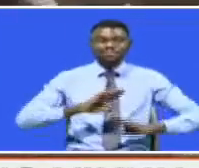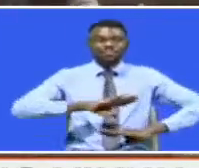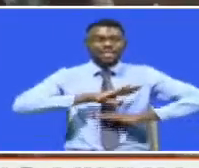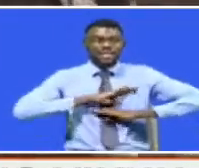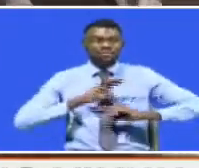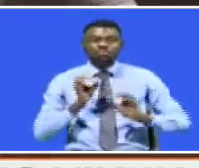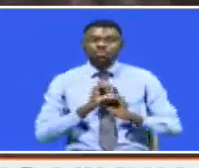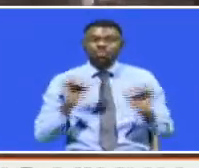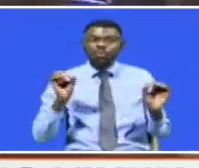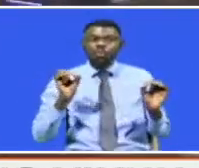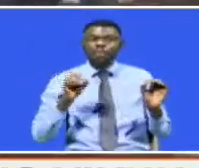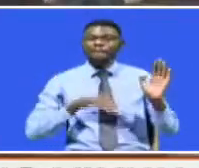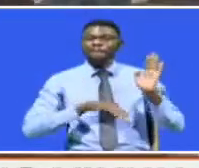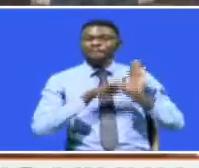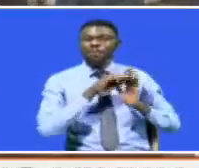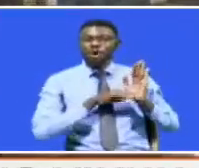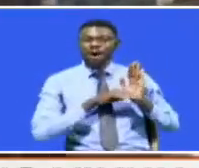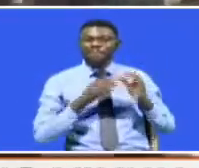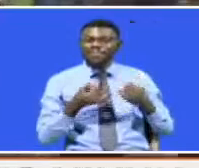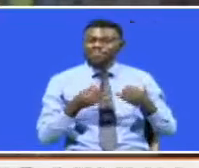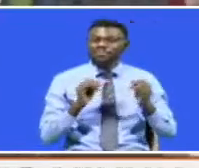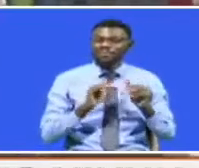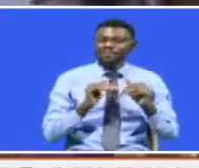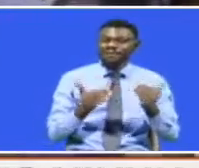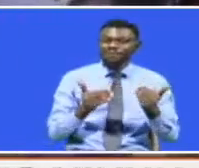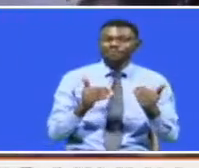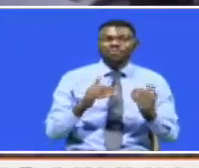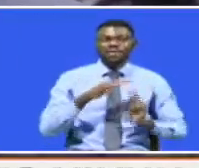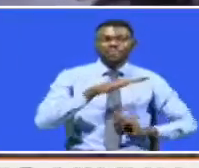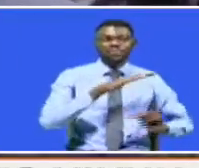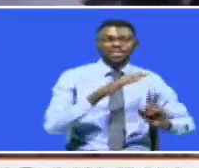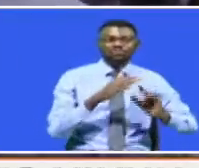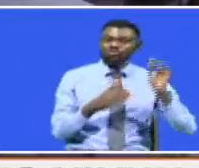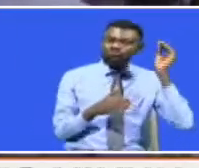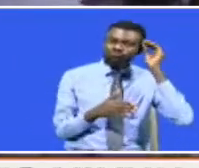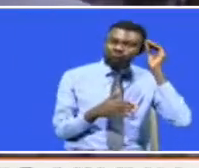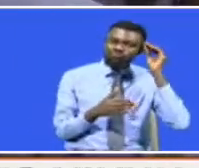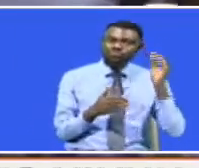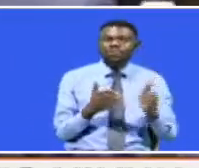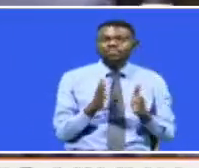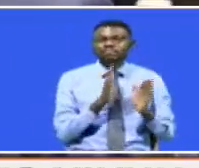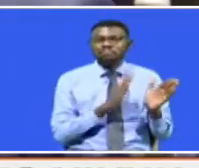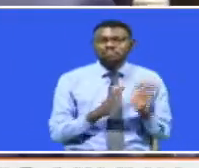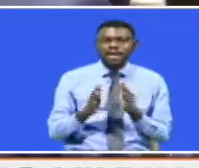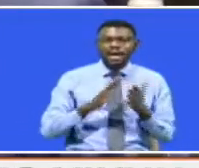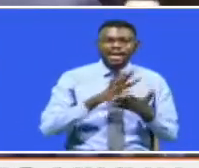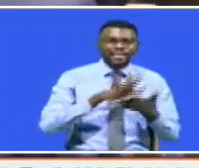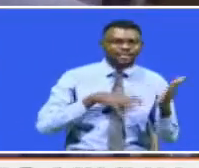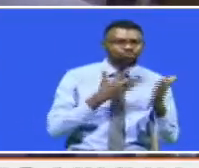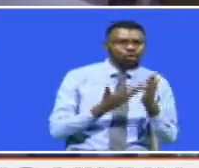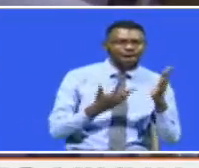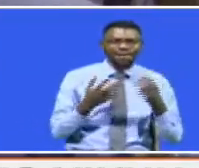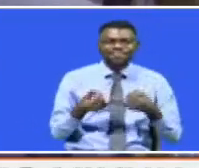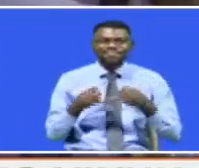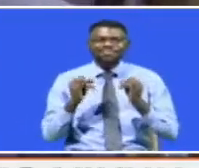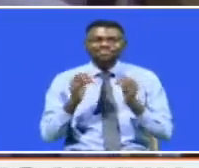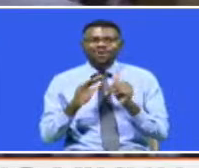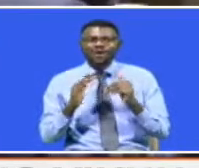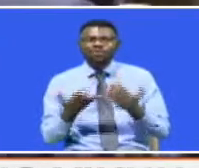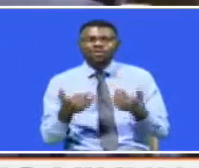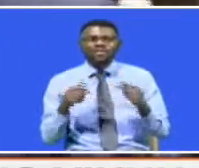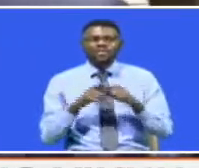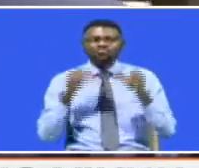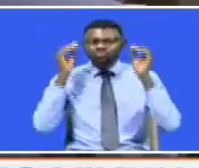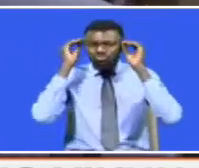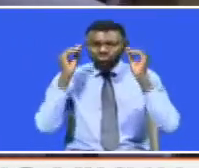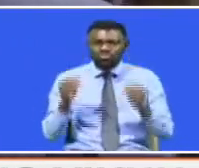kufanikisha utekelezaji wa mpango huo, Wizara ya Elimu inatarajiwa kubuni mwongozo wa utekelezaji. Aidha, mpango utahakikisha